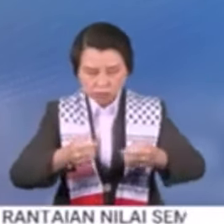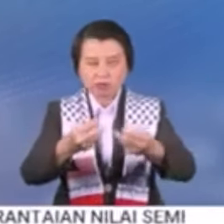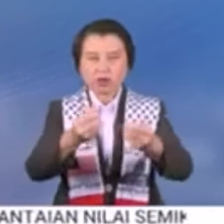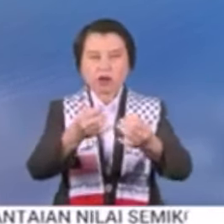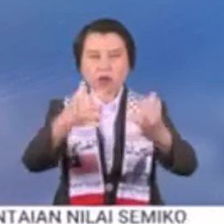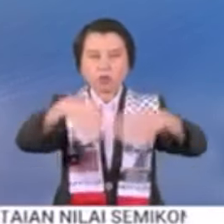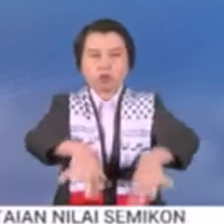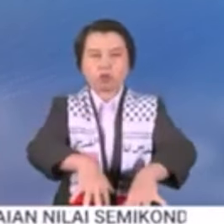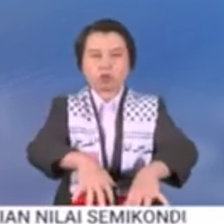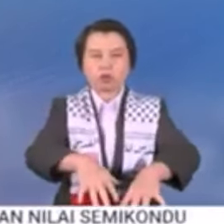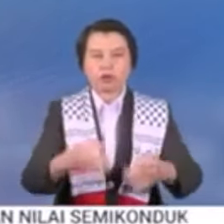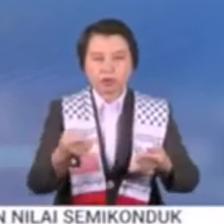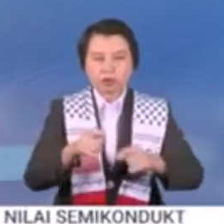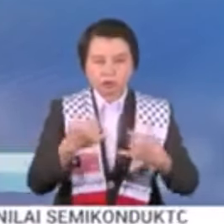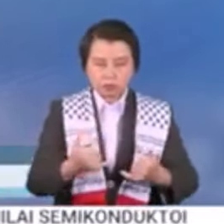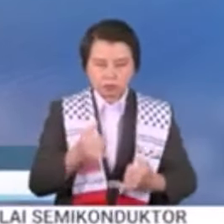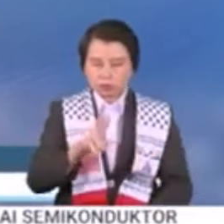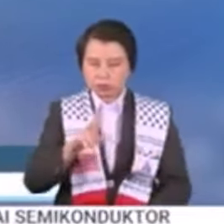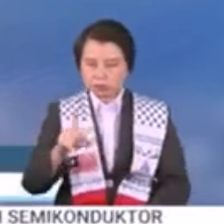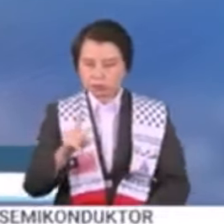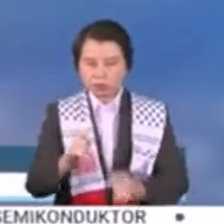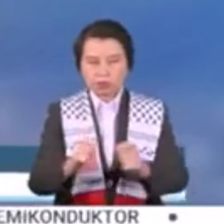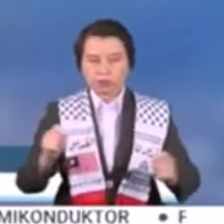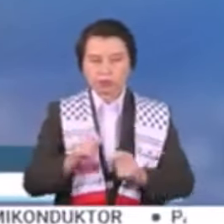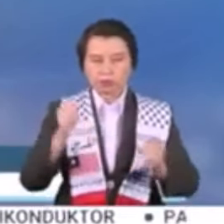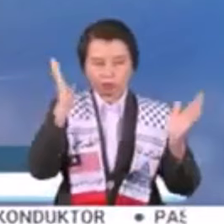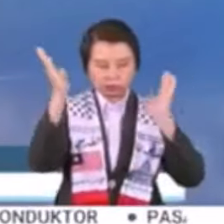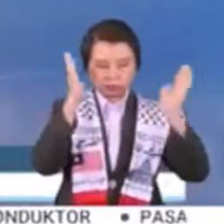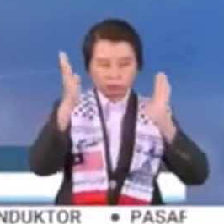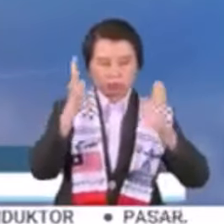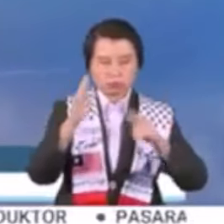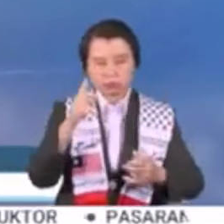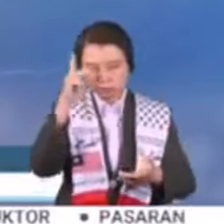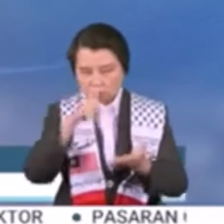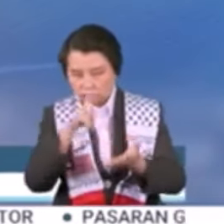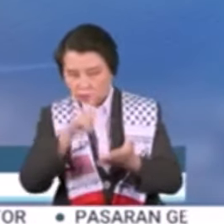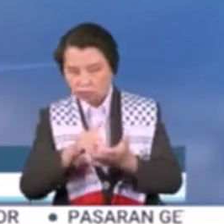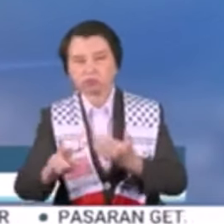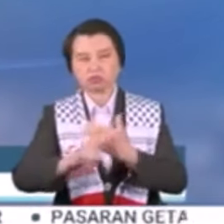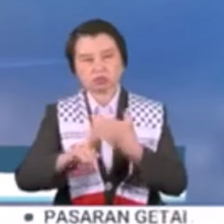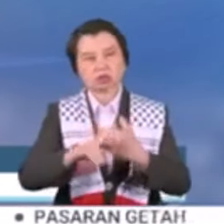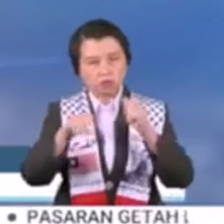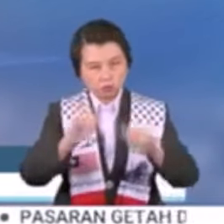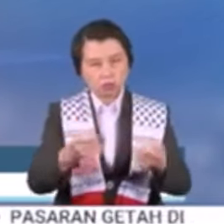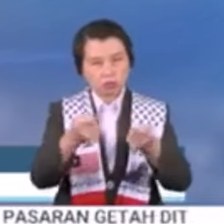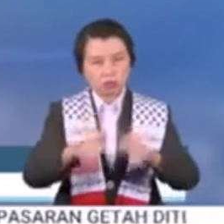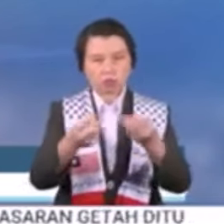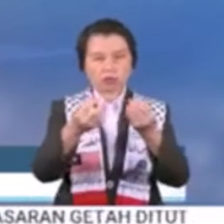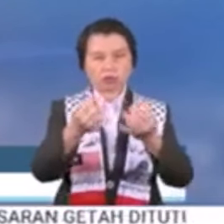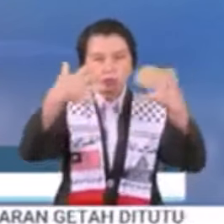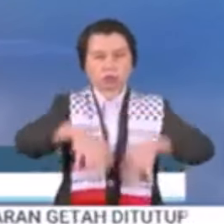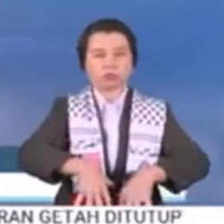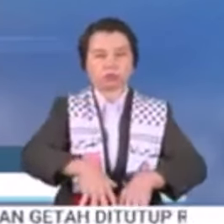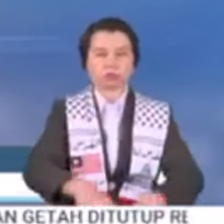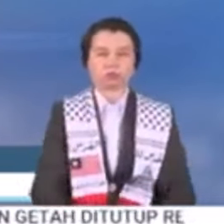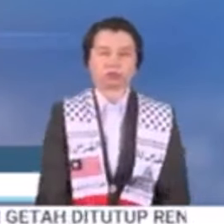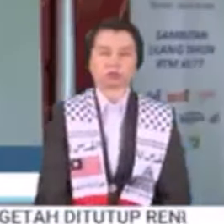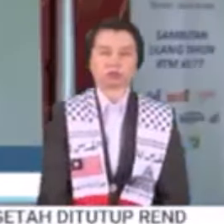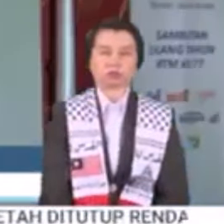runtuh. Ketika ini, 31 lokasi di seluruh negara dikenal pasti berisiko berlaku kejadian terbabit.